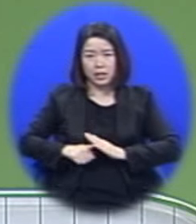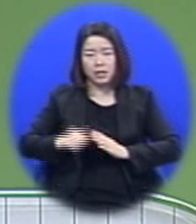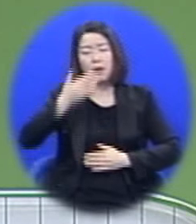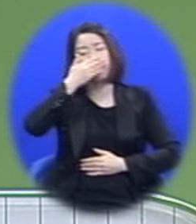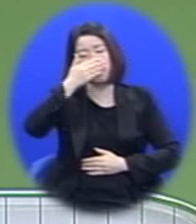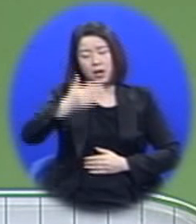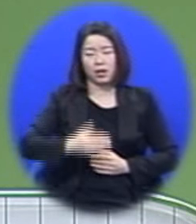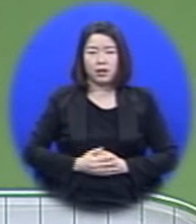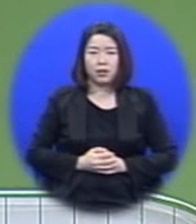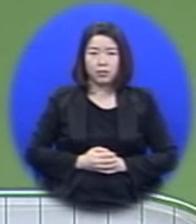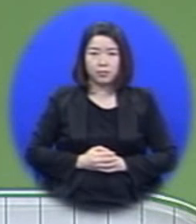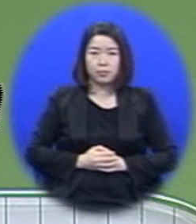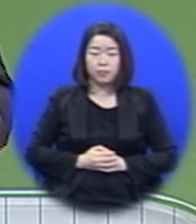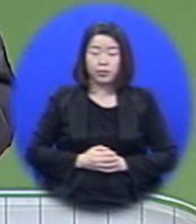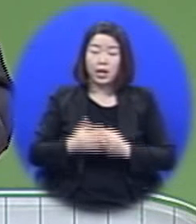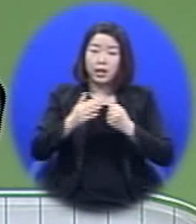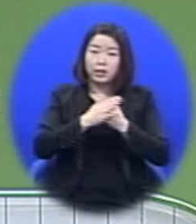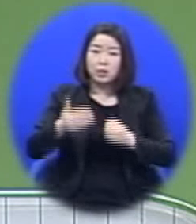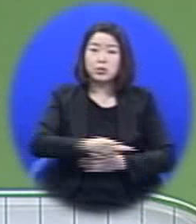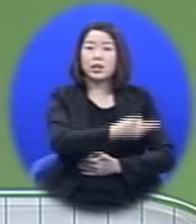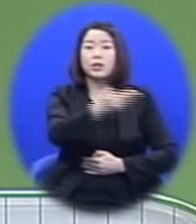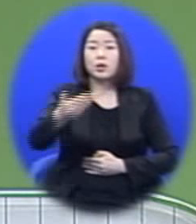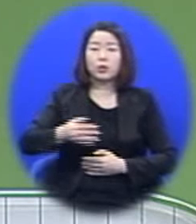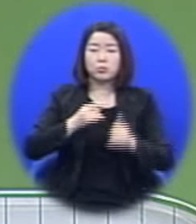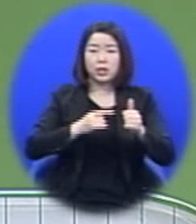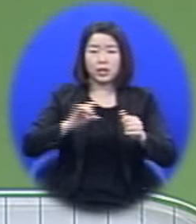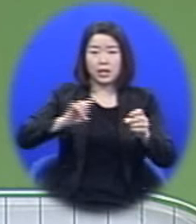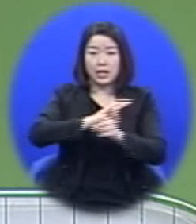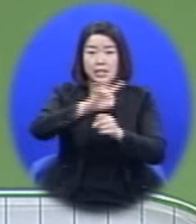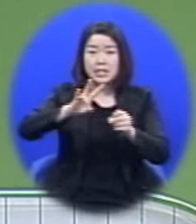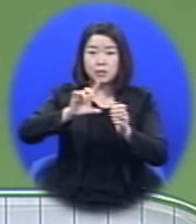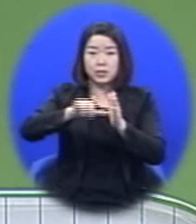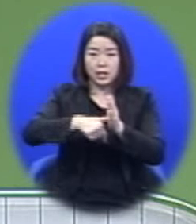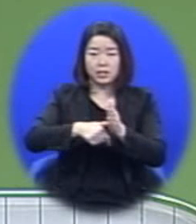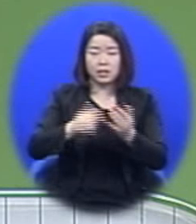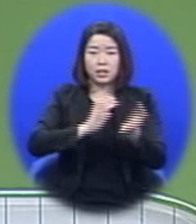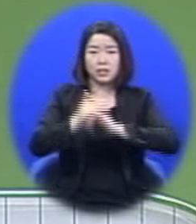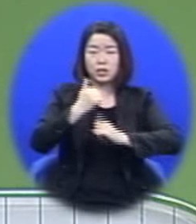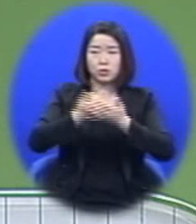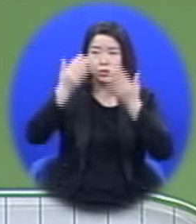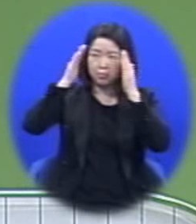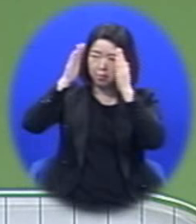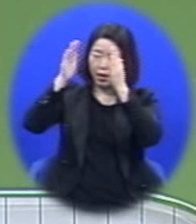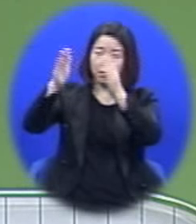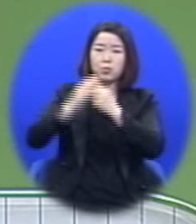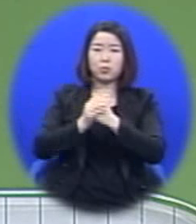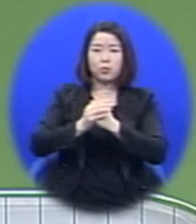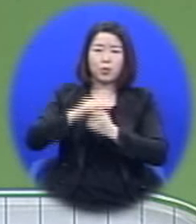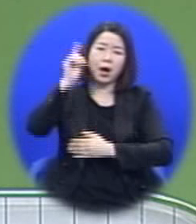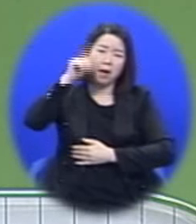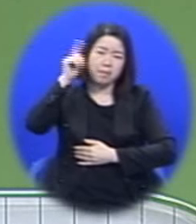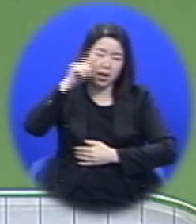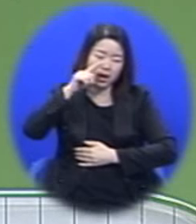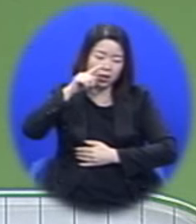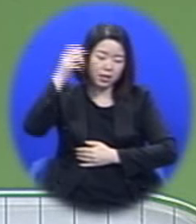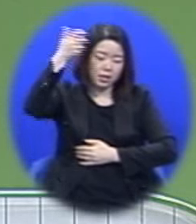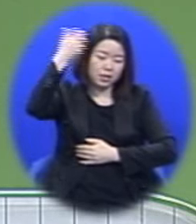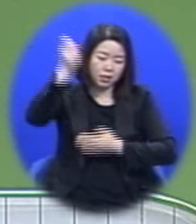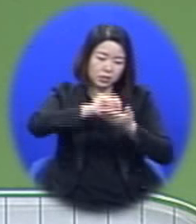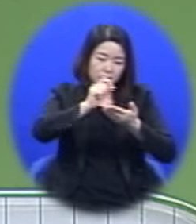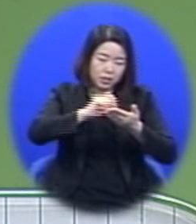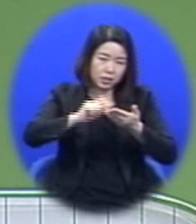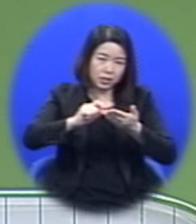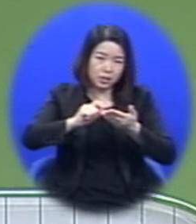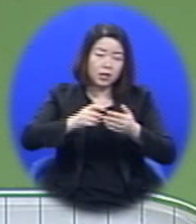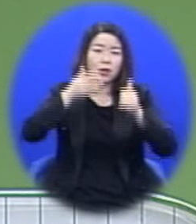가능합니다. 그래서 여러분들에게 24시간 예수님을 바라보면서 매일 일기를 한번 써보시라고